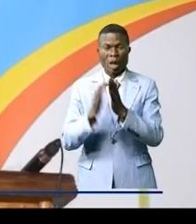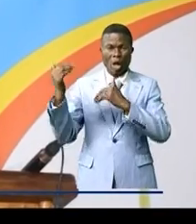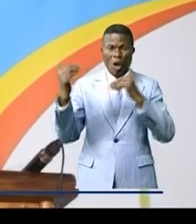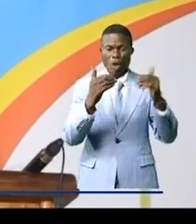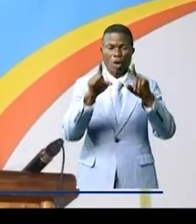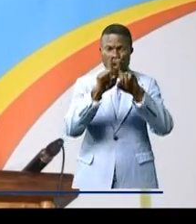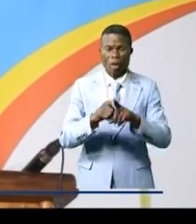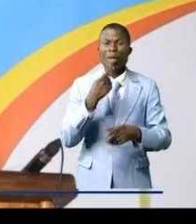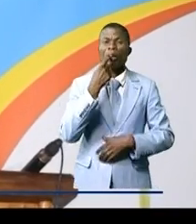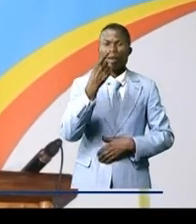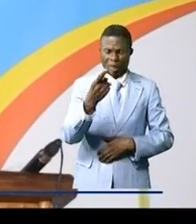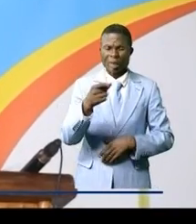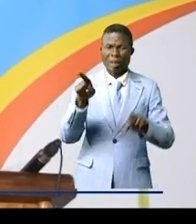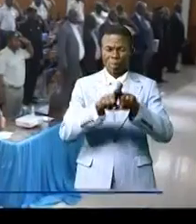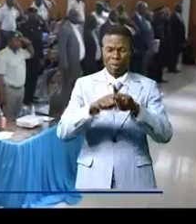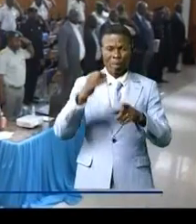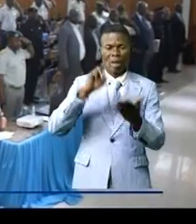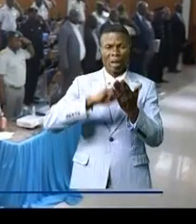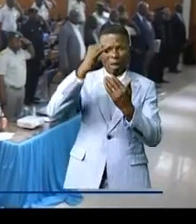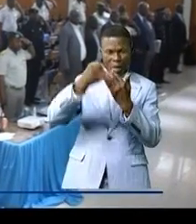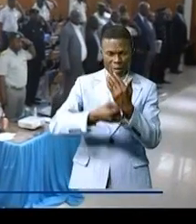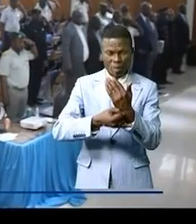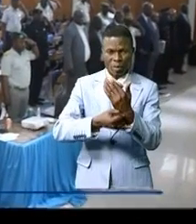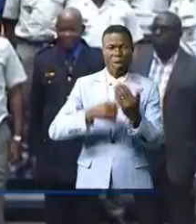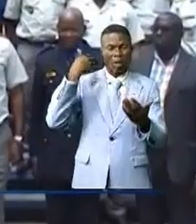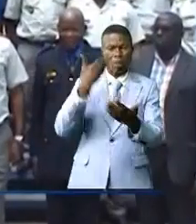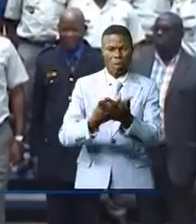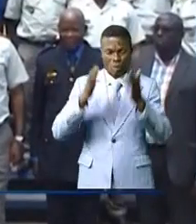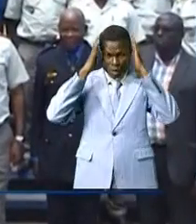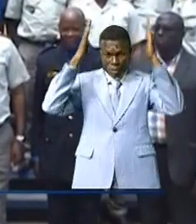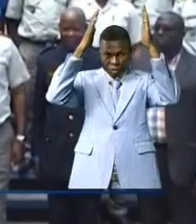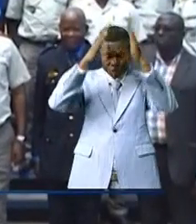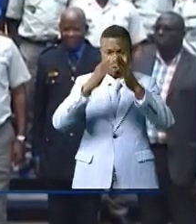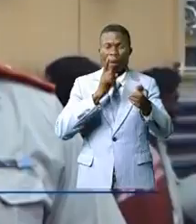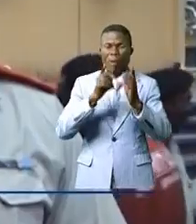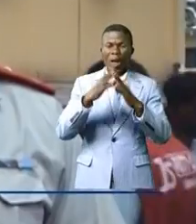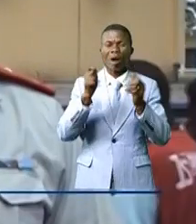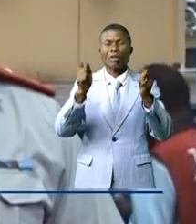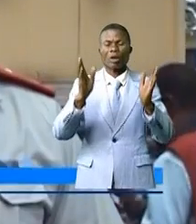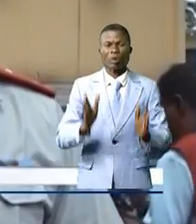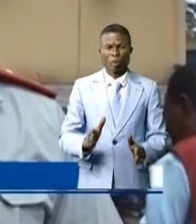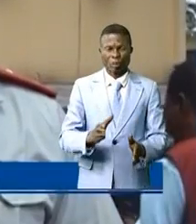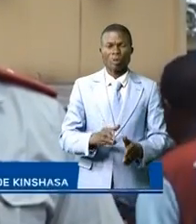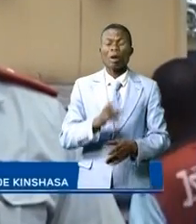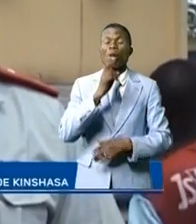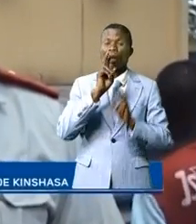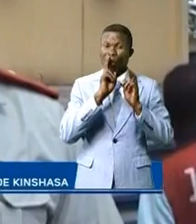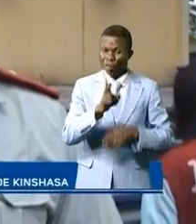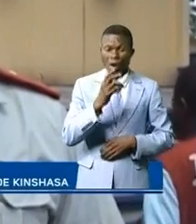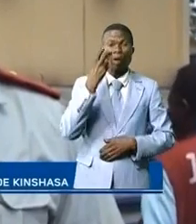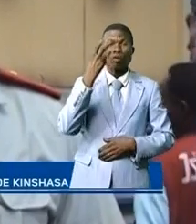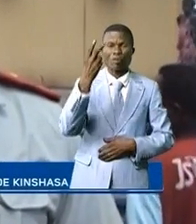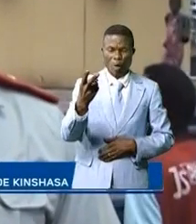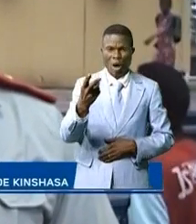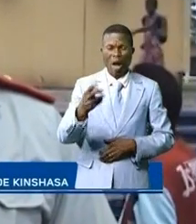lui aussi, a livré quelques projets à ce propos à la presse. Et nous voudrions effectivement voir